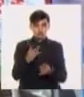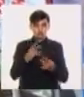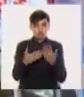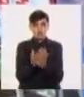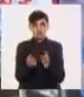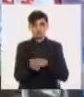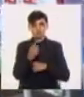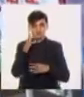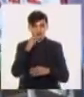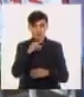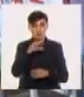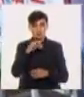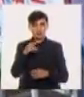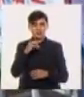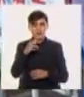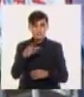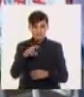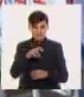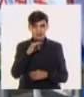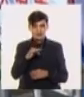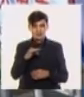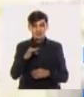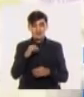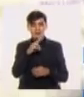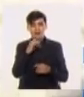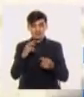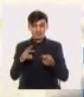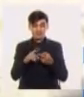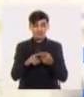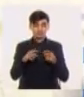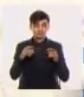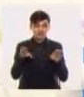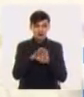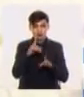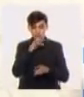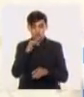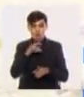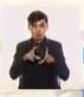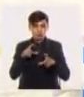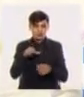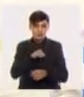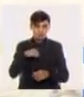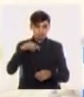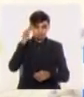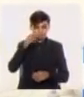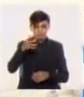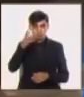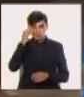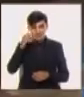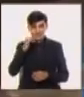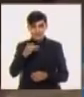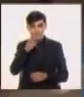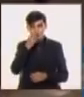всплеска пандемии. Но, возможно, страны смогут обойтись без карантинных мер. К этому времени люди научатся справляться. Все мы привыкнем к